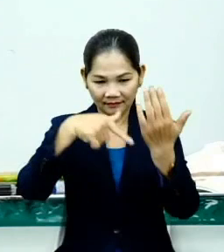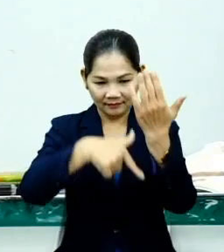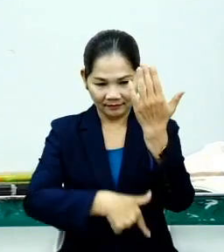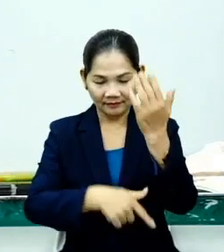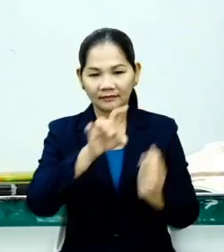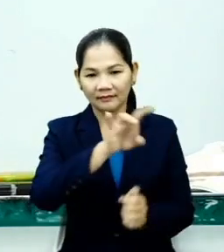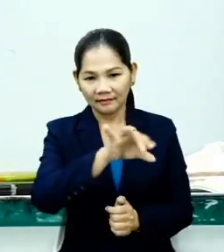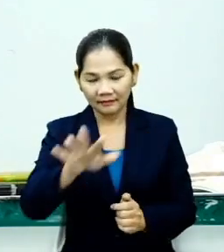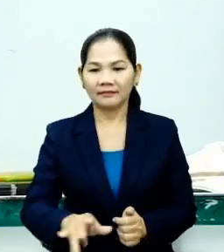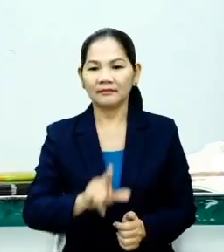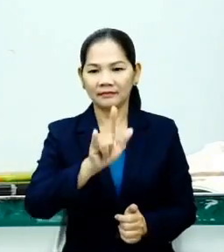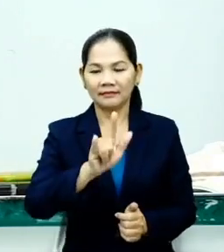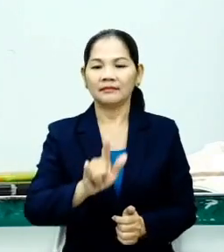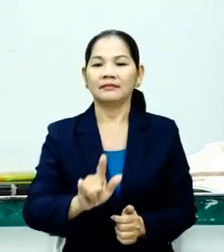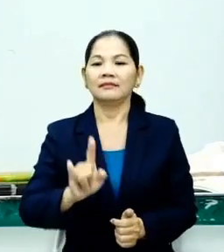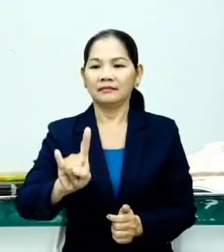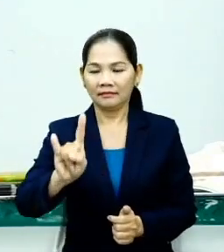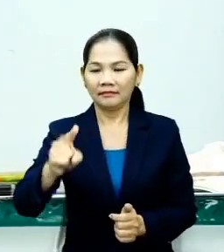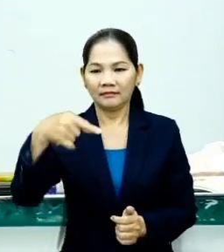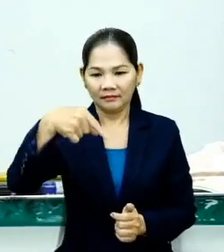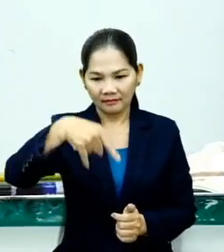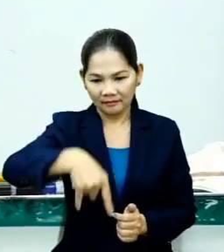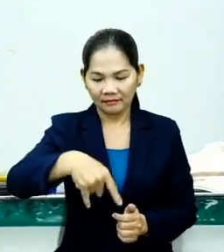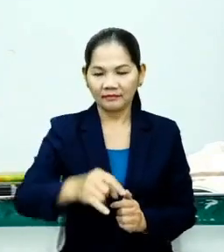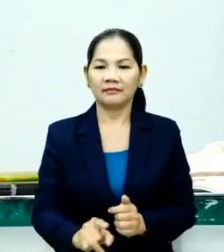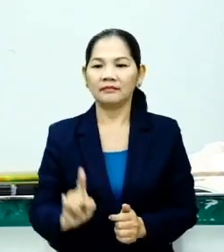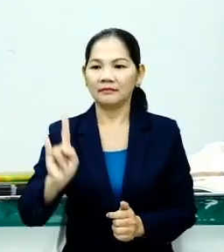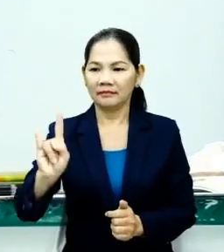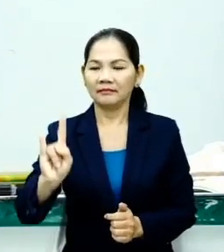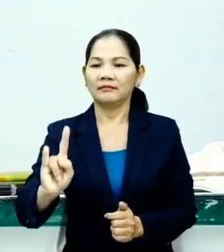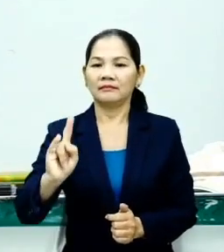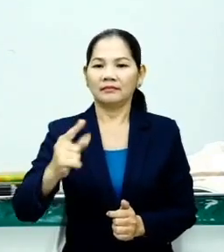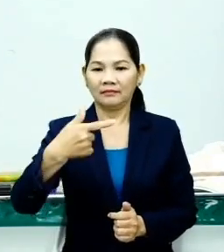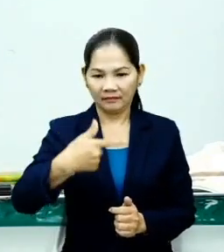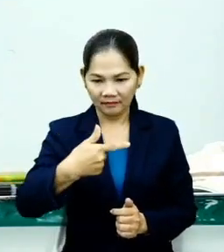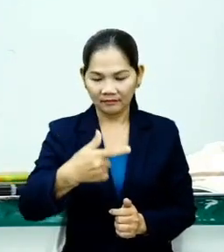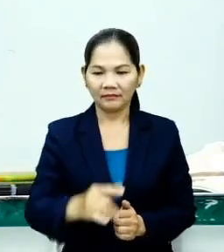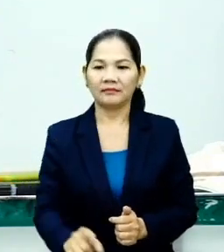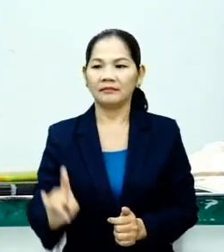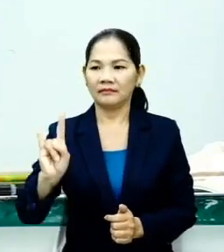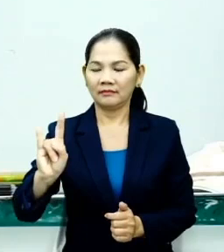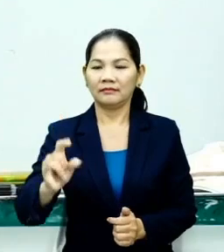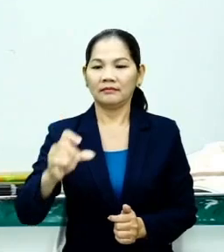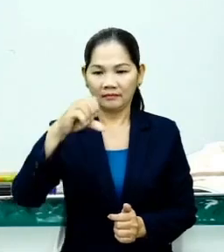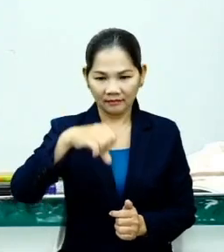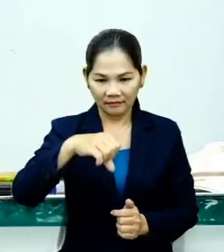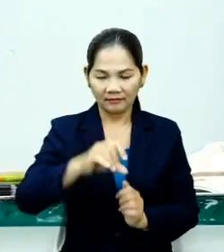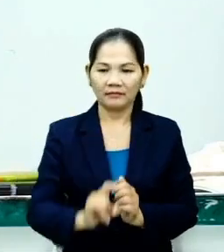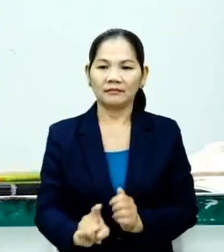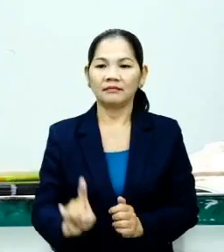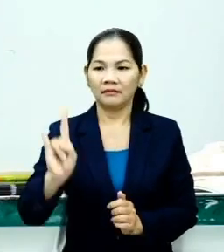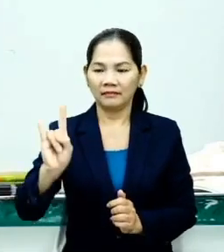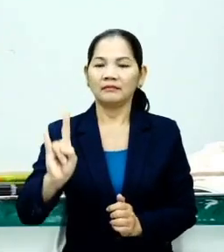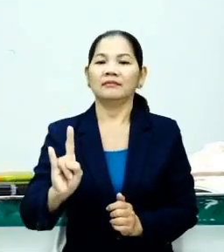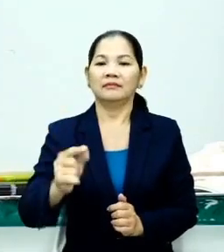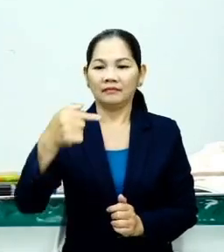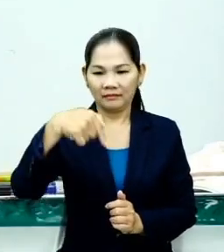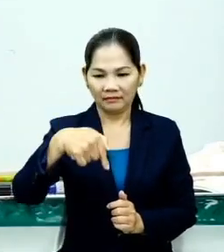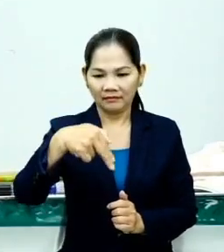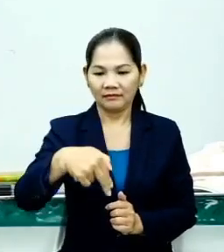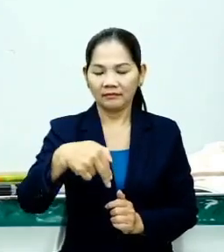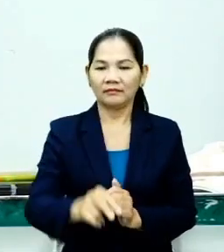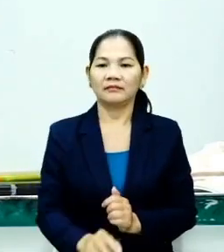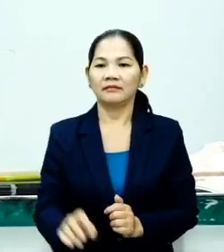chướng. Mô chừng ngố, mô chừng chố, mô chừng nhố, mô chừng tố,